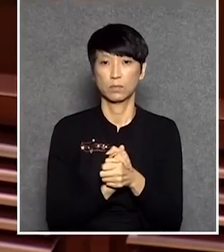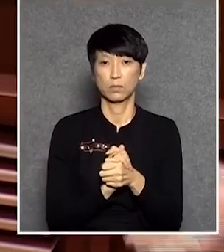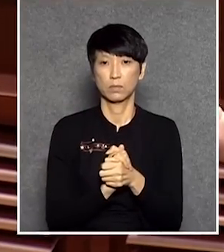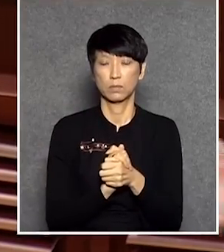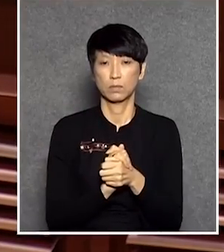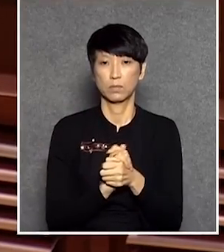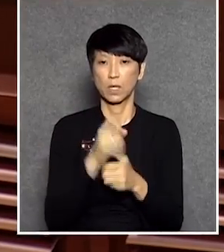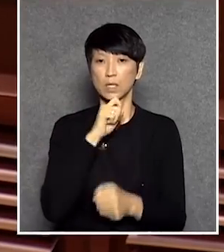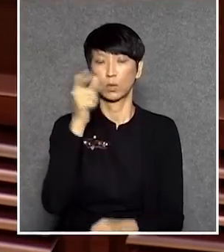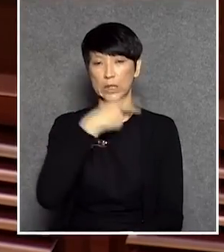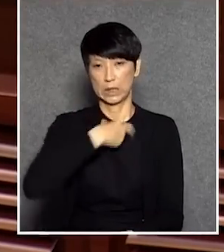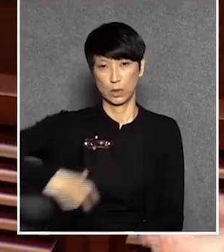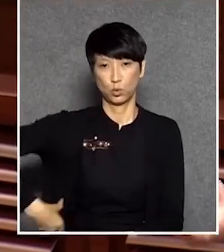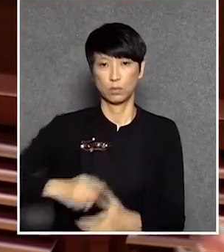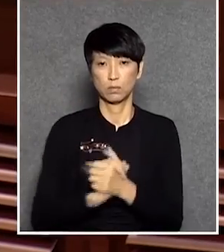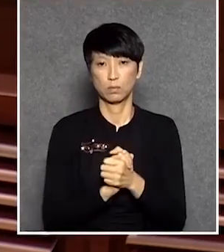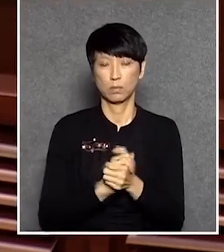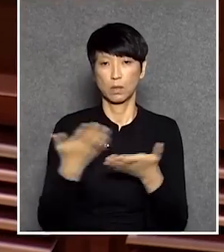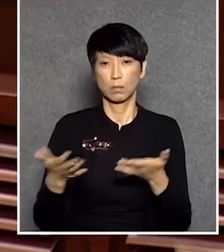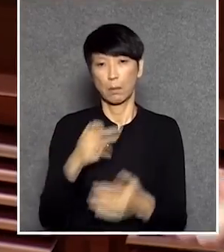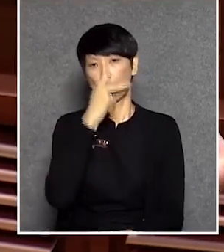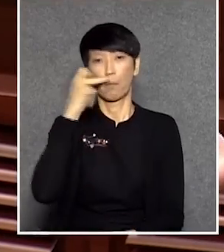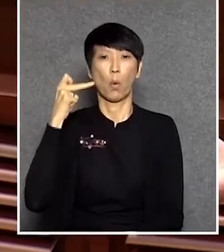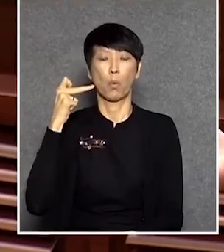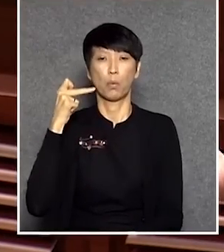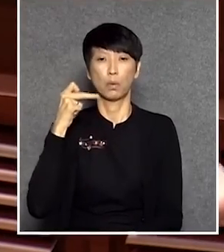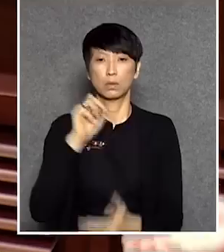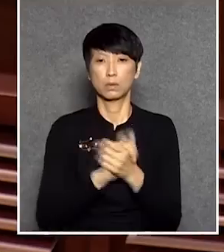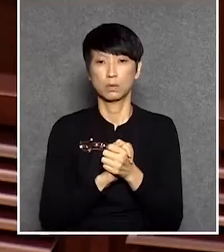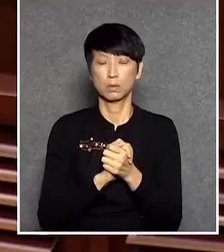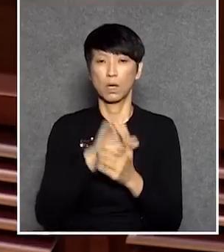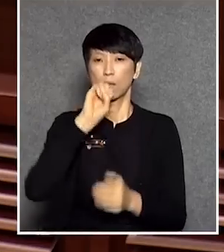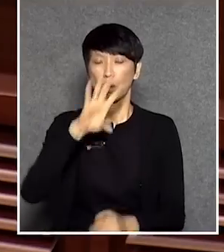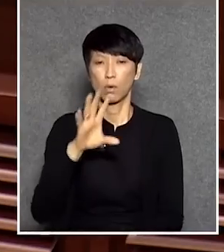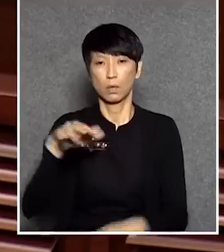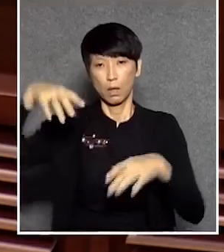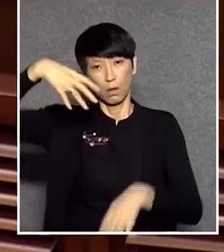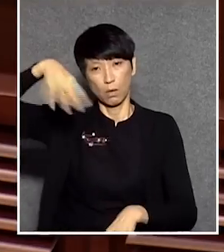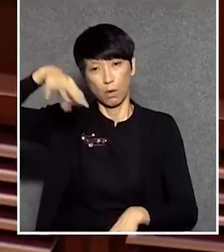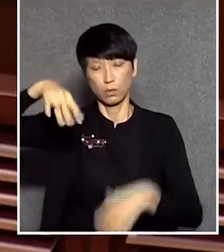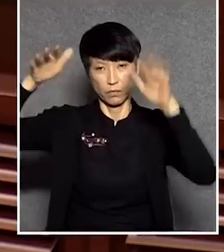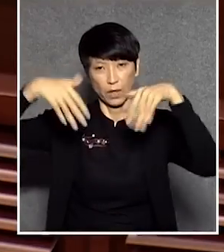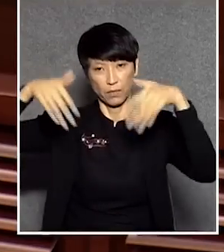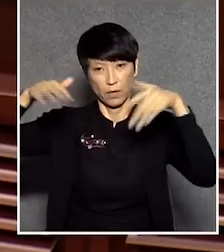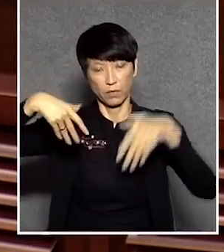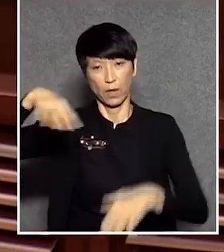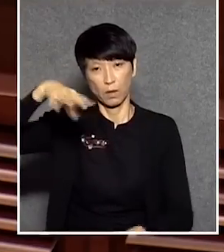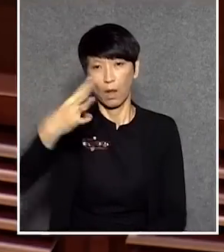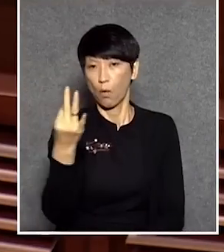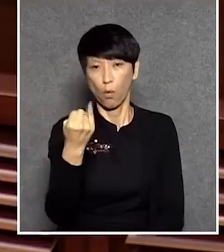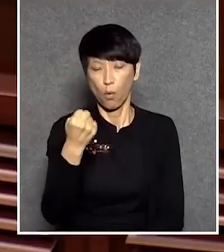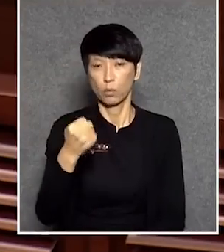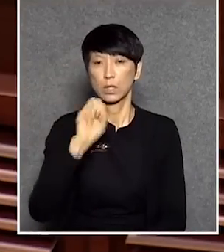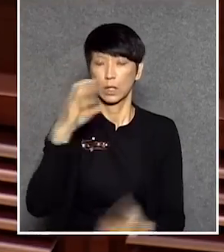有啲議員咁無聊咁叫咗第 N 次嘅法定人數要清